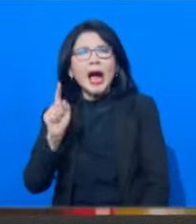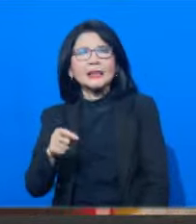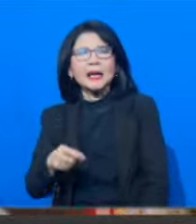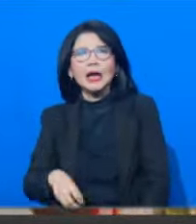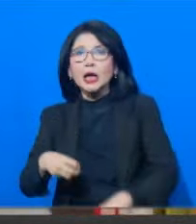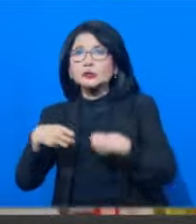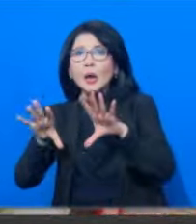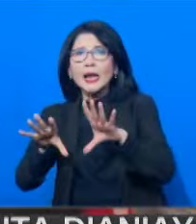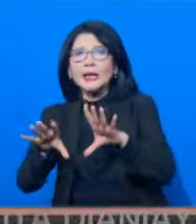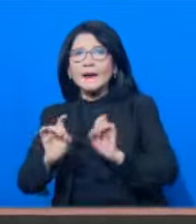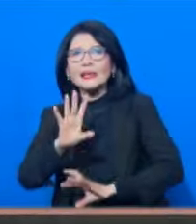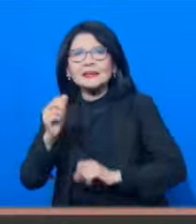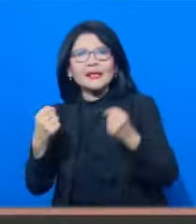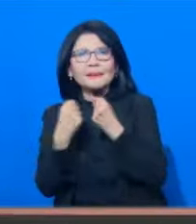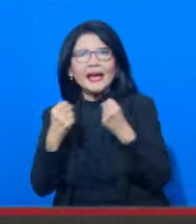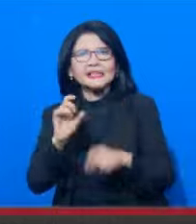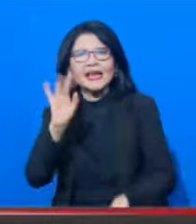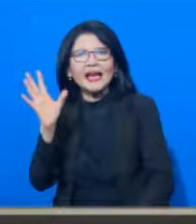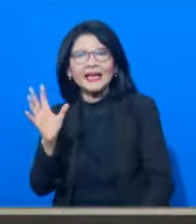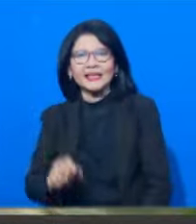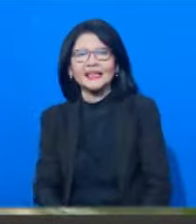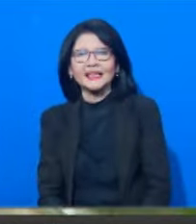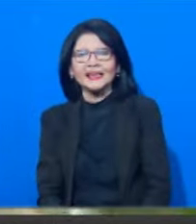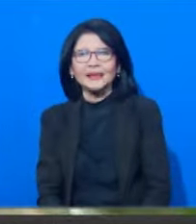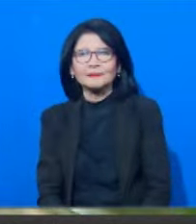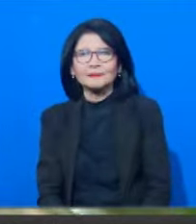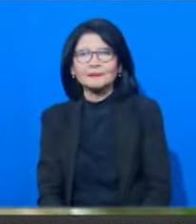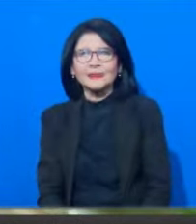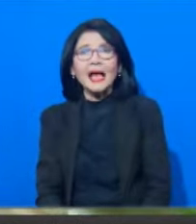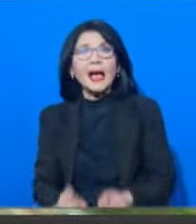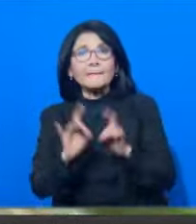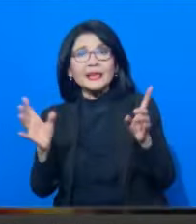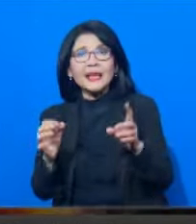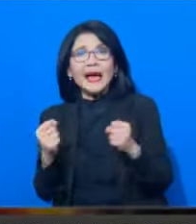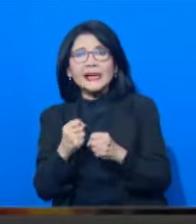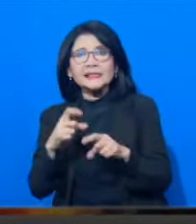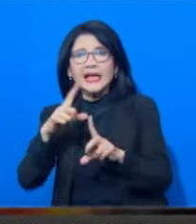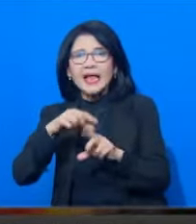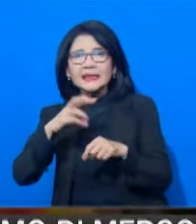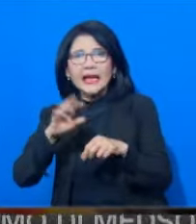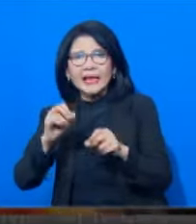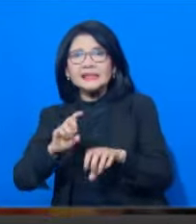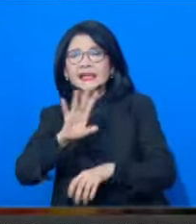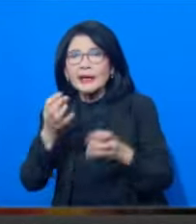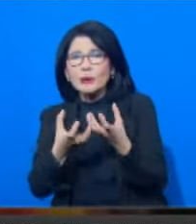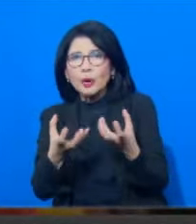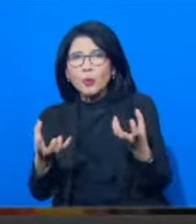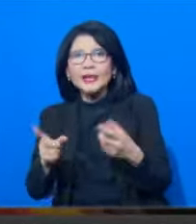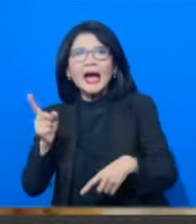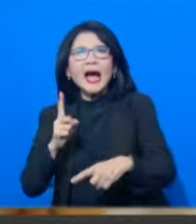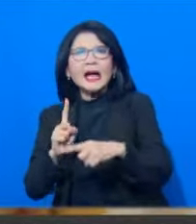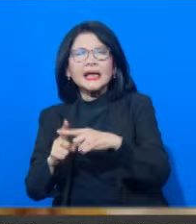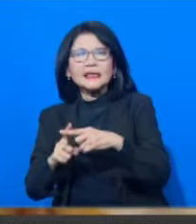disediakan berbagai jenis es yang lain seperti es campur dan es buah. Bedanya es teler dengan es buah, jika es teler selain buah-buahan juga menggunakan tambahan